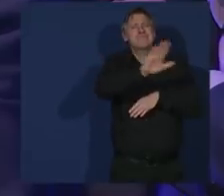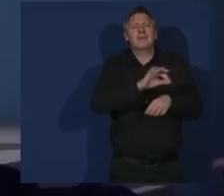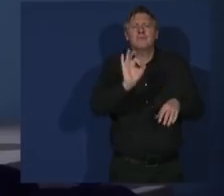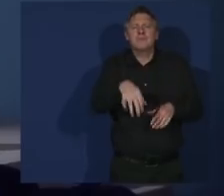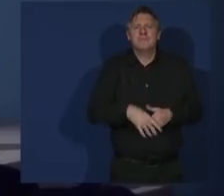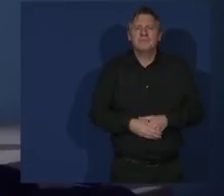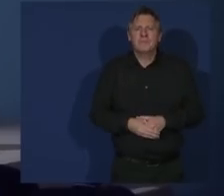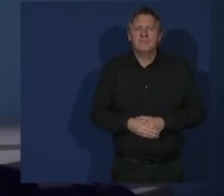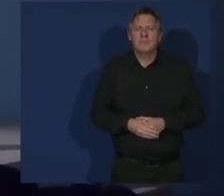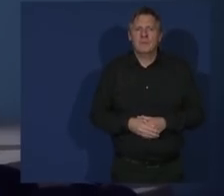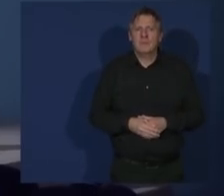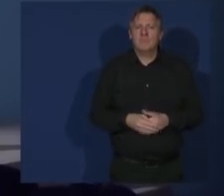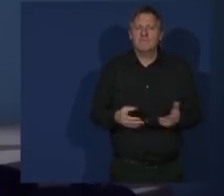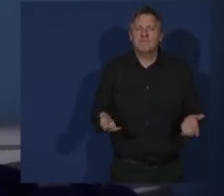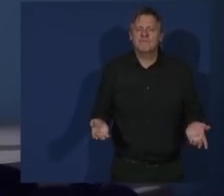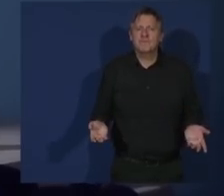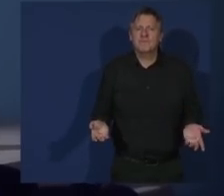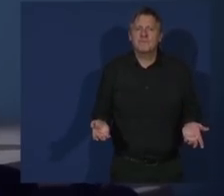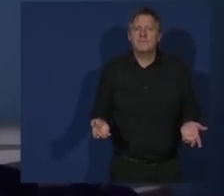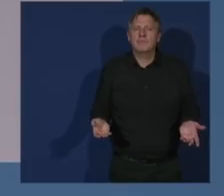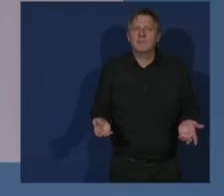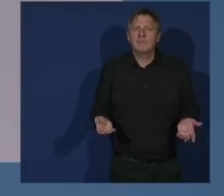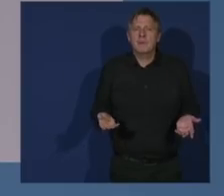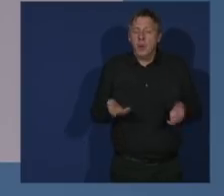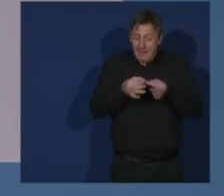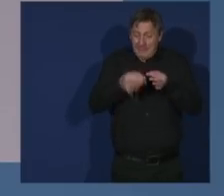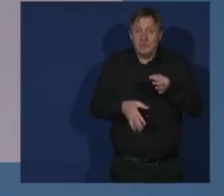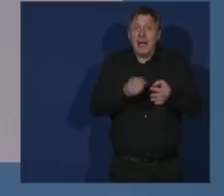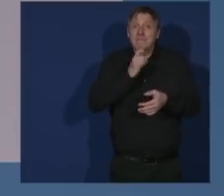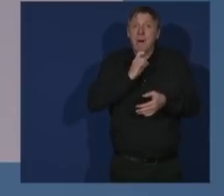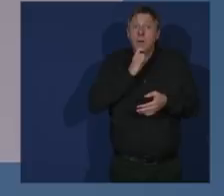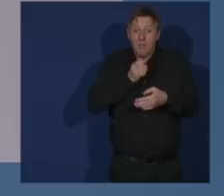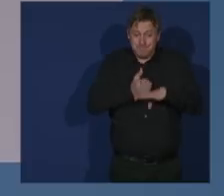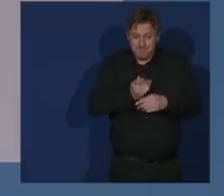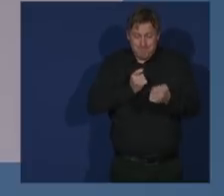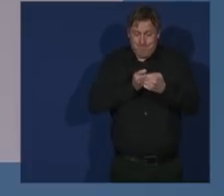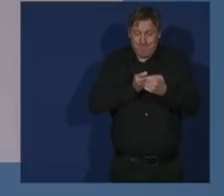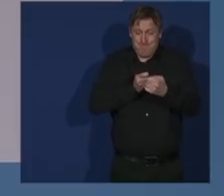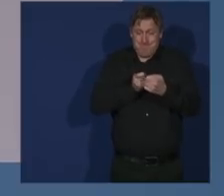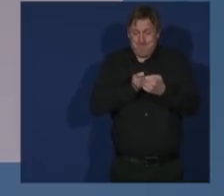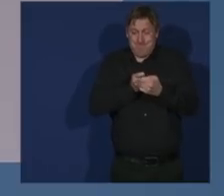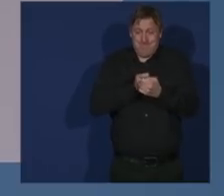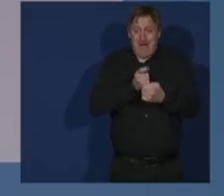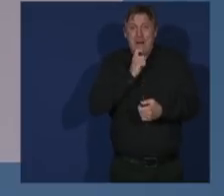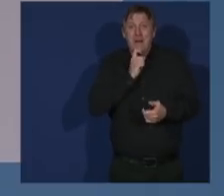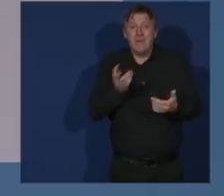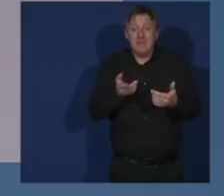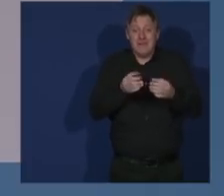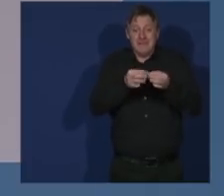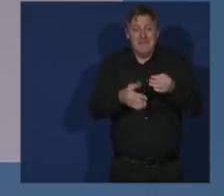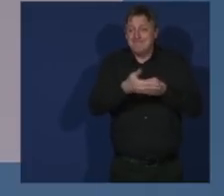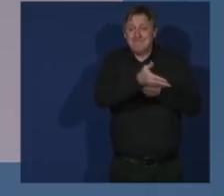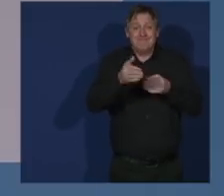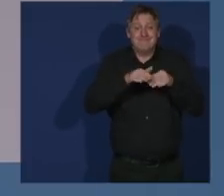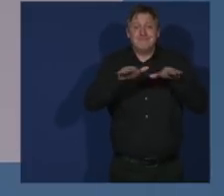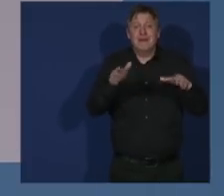Et je crois que si le compte n'y est pas, ce n'est pas non plus parce que la promesse que nous avons portée était la mauvaise.